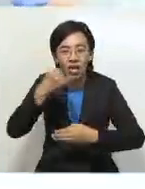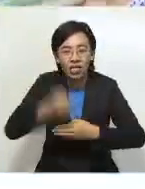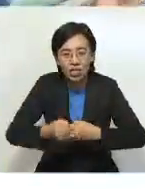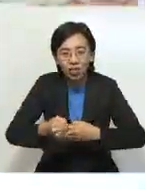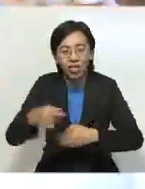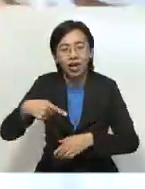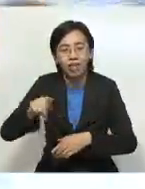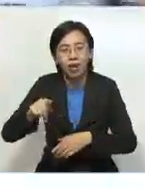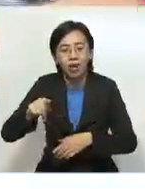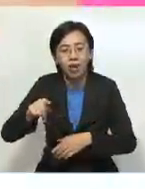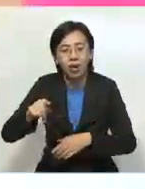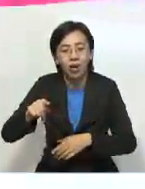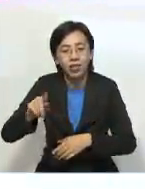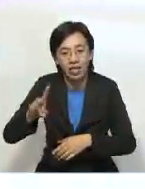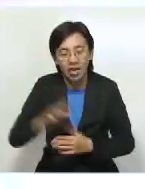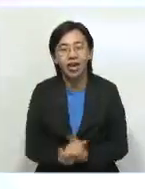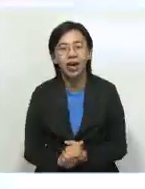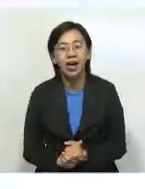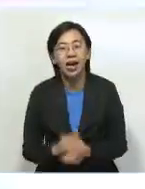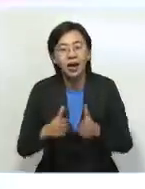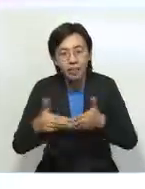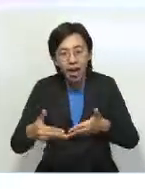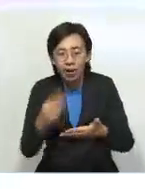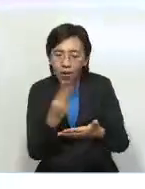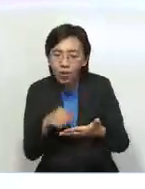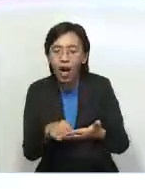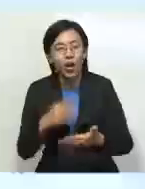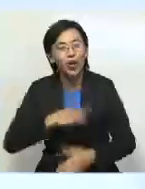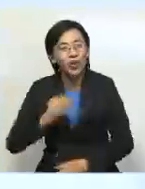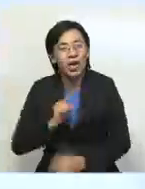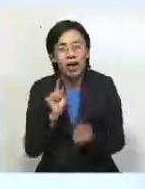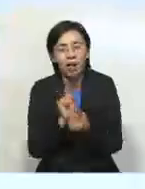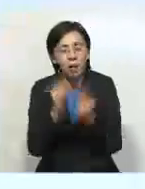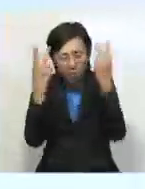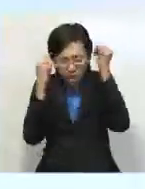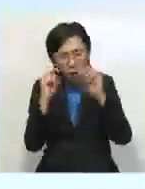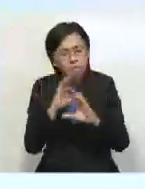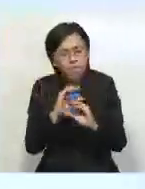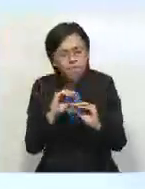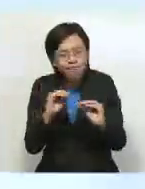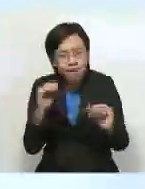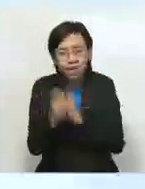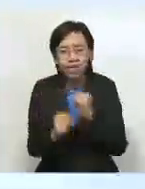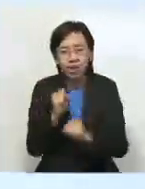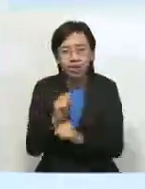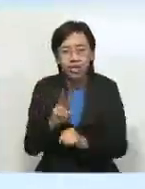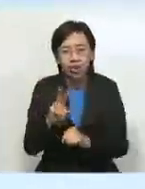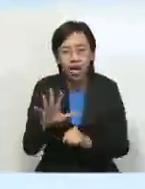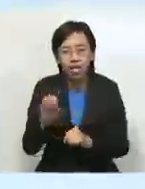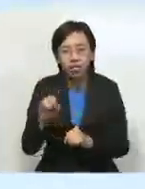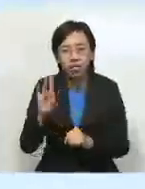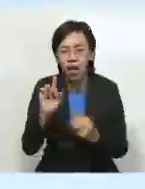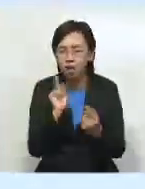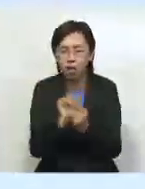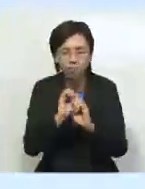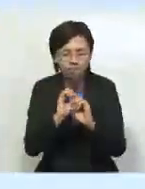การศึกษาชั้นประถมศึกษามาให้นายกรัฐมนตรีได้ชมด้วยบอกว่าไม่ได้เจอนายกรัฐมนตรีมาตั้งแต่ปี